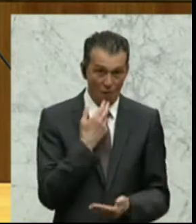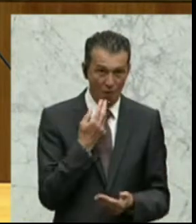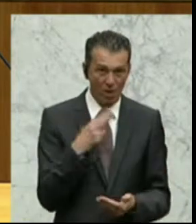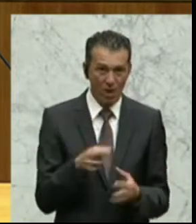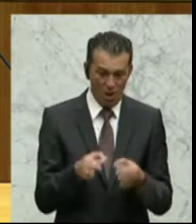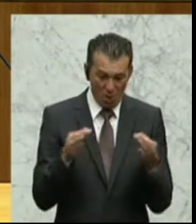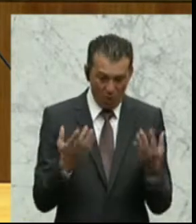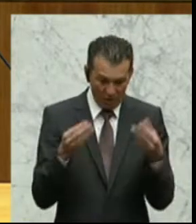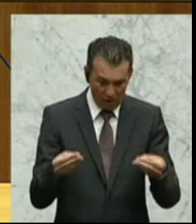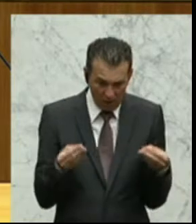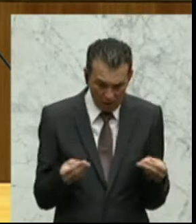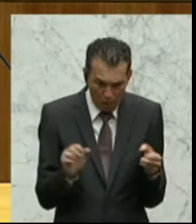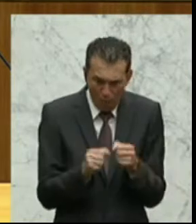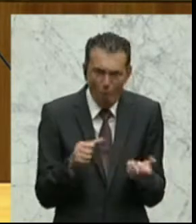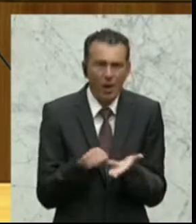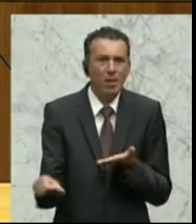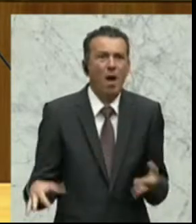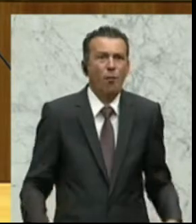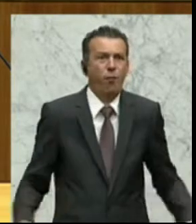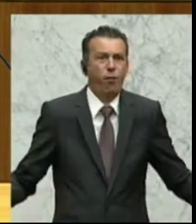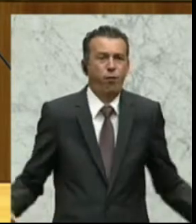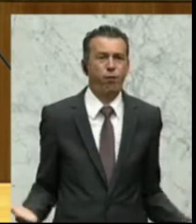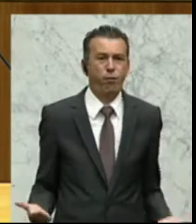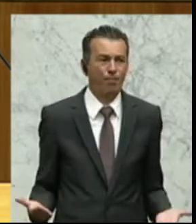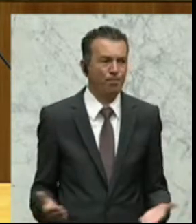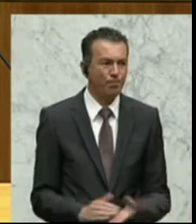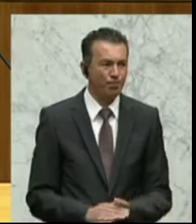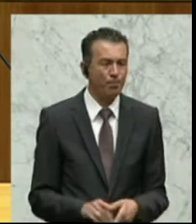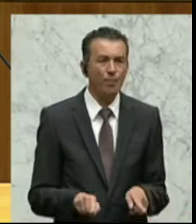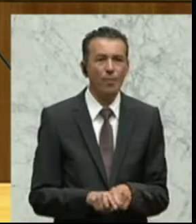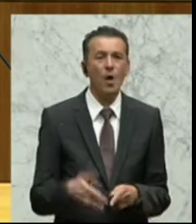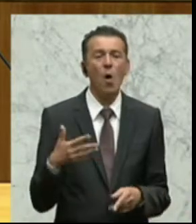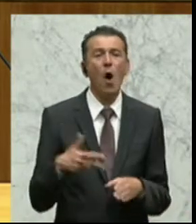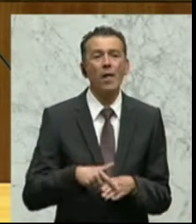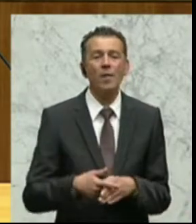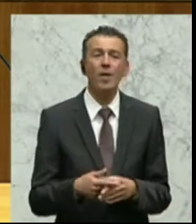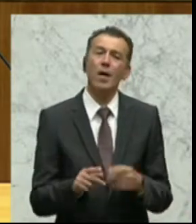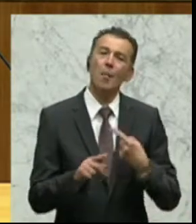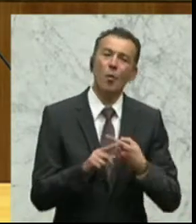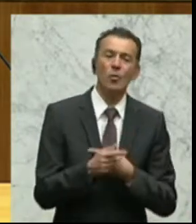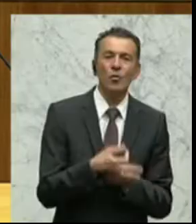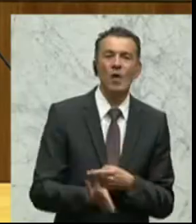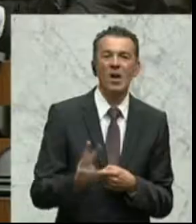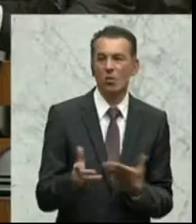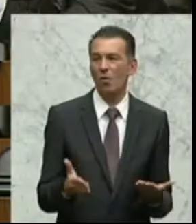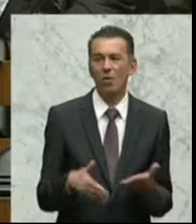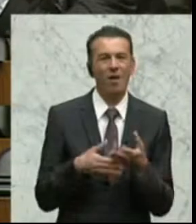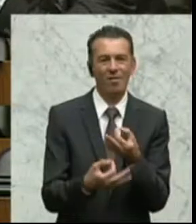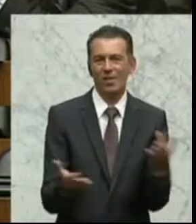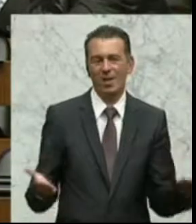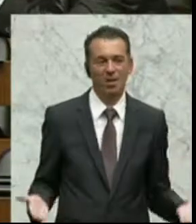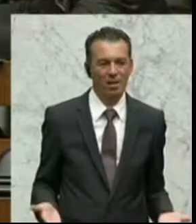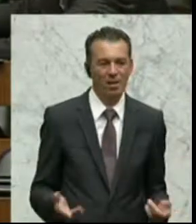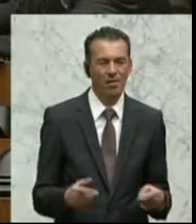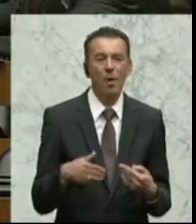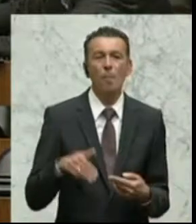leisten können. Das ist eine Realität. Und da ist auch der gut gemeinte Handwerkerbonus ist sehr schön, nur der macht das gerade auch nicht fett. Wir müssen die Krankheit